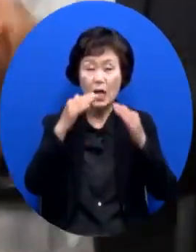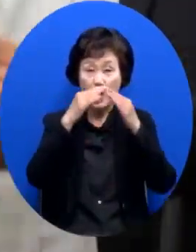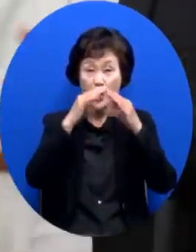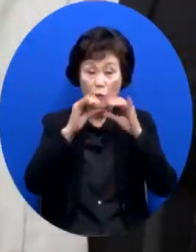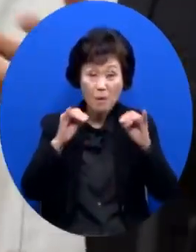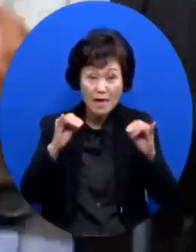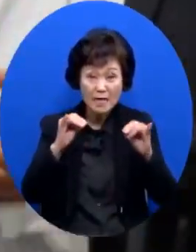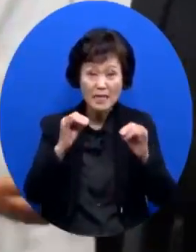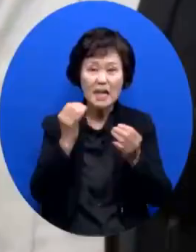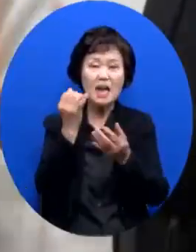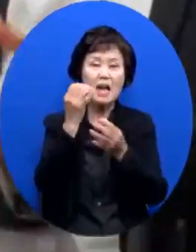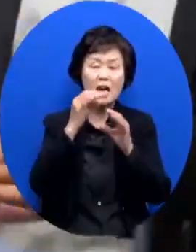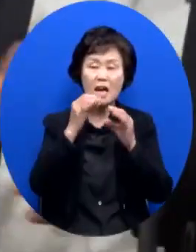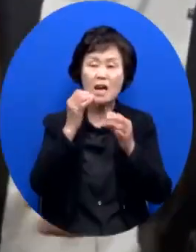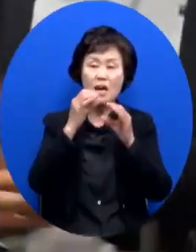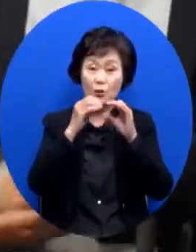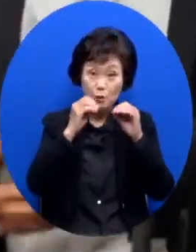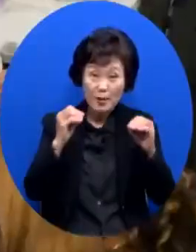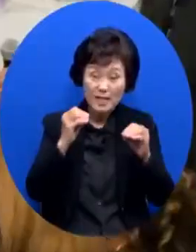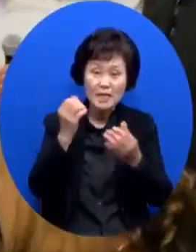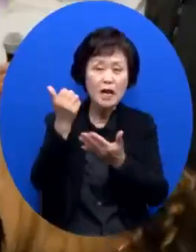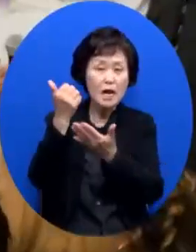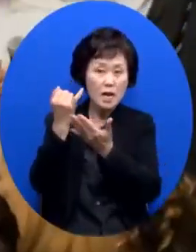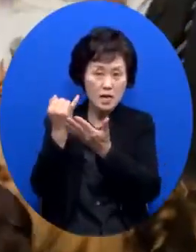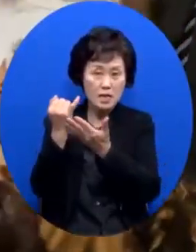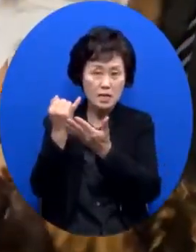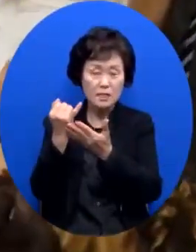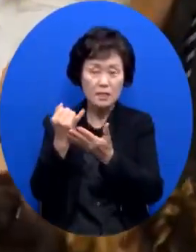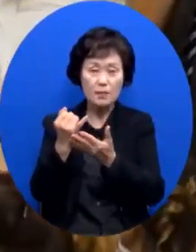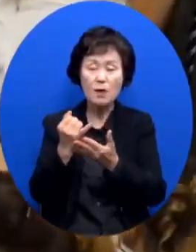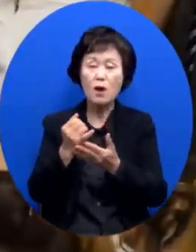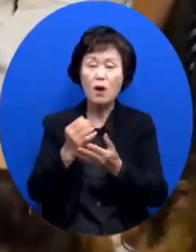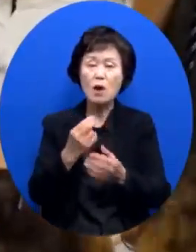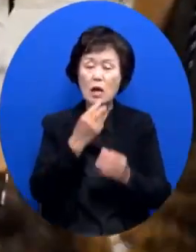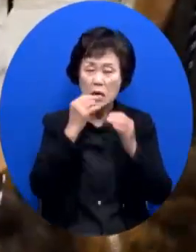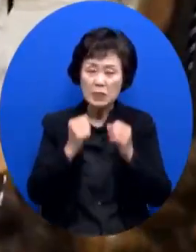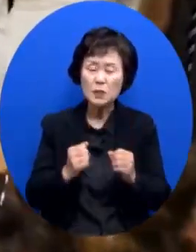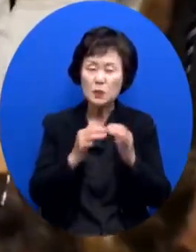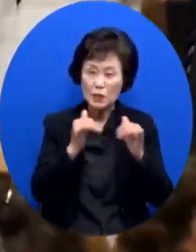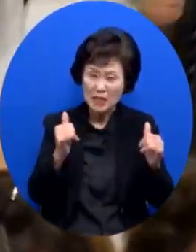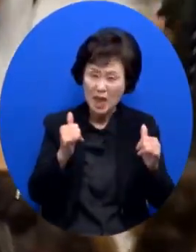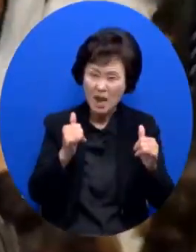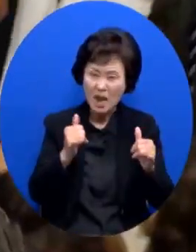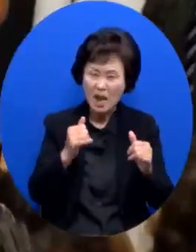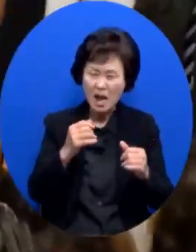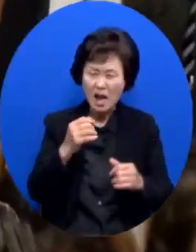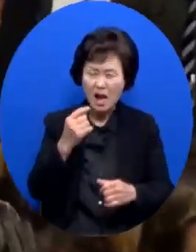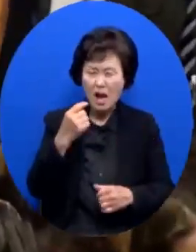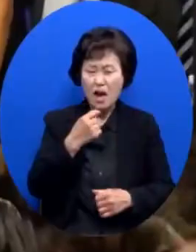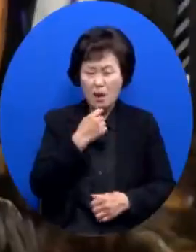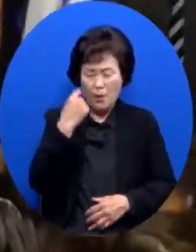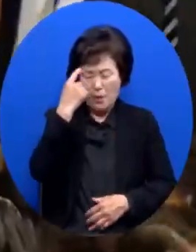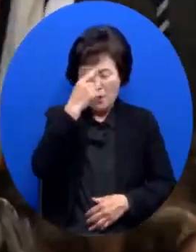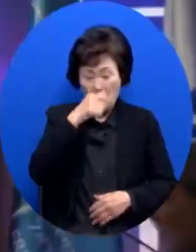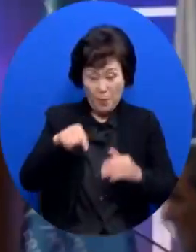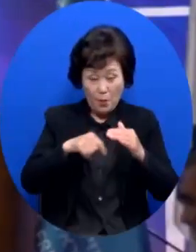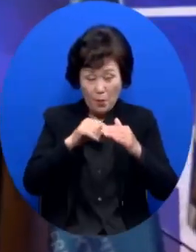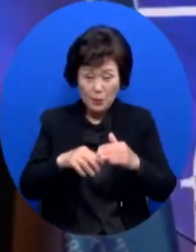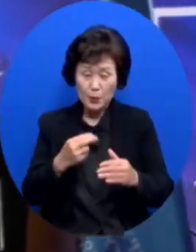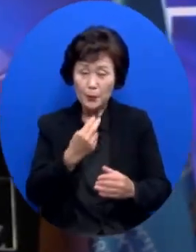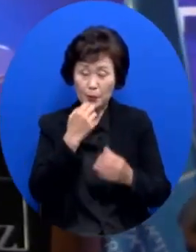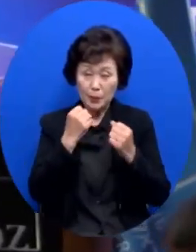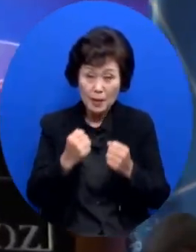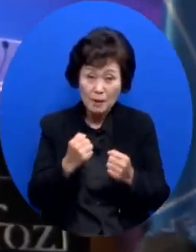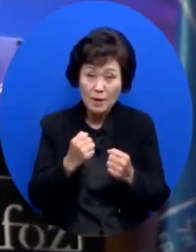셀리나 스타인펠드입니다. 이번 대회는 홀로코스트의 공포 속에서 생존했다는 사실뿐만 아니라 다음